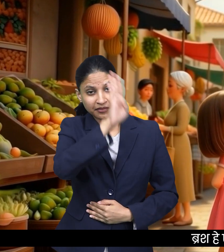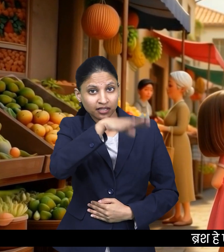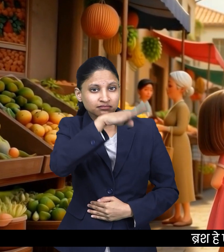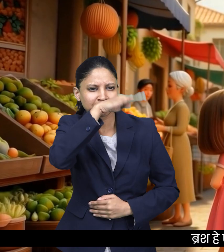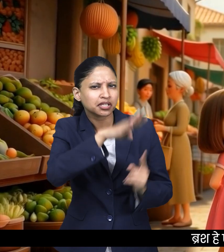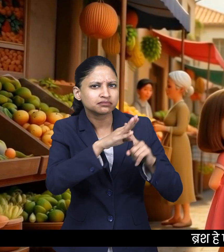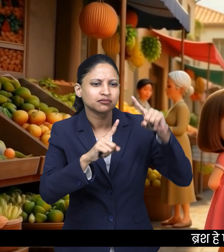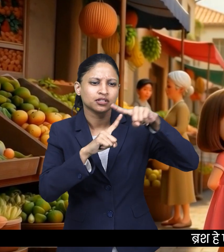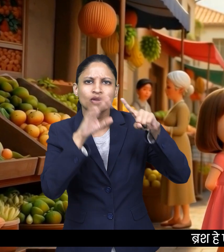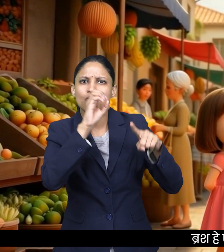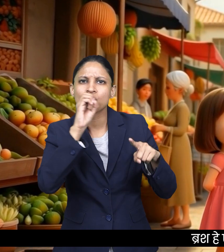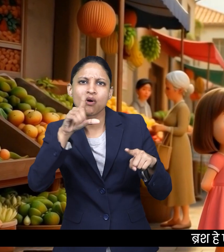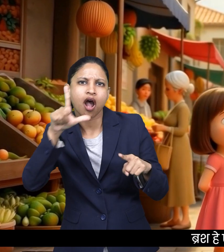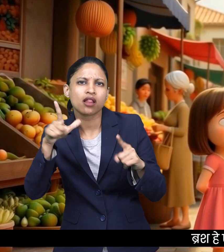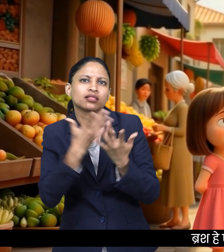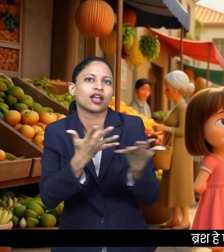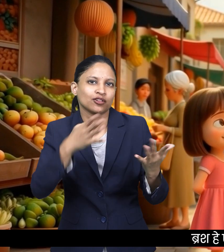ब्रश हे एक साधन आहे.